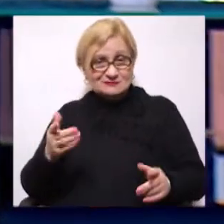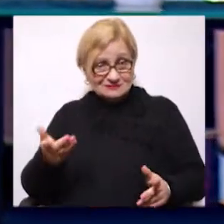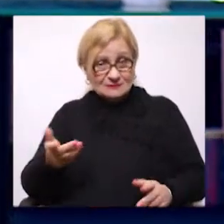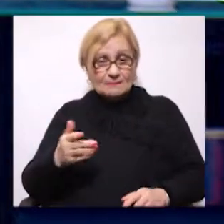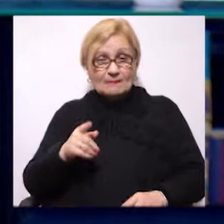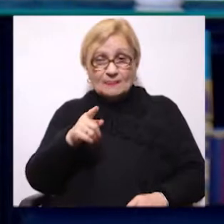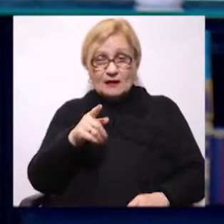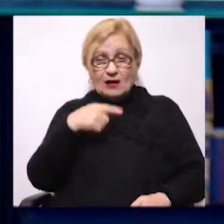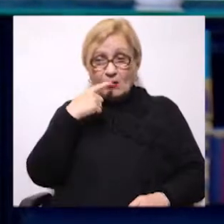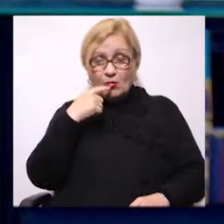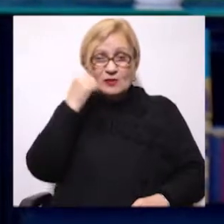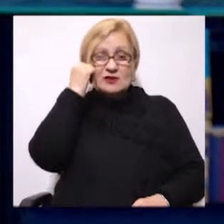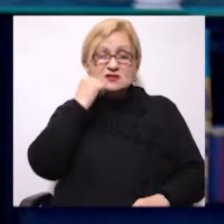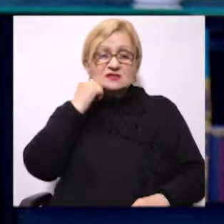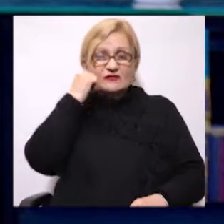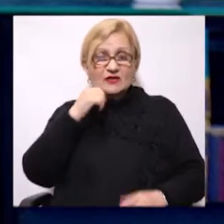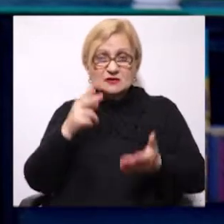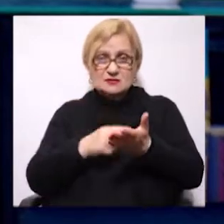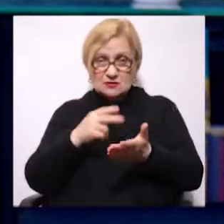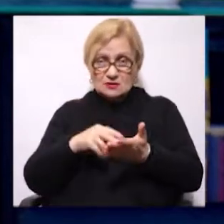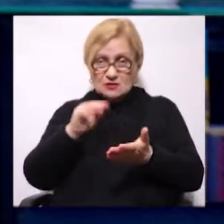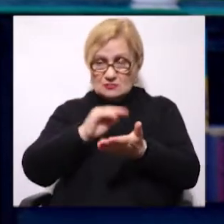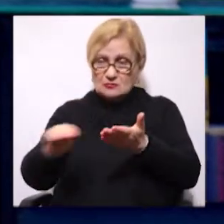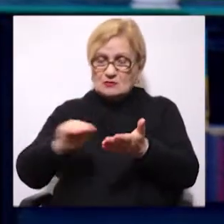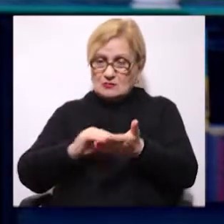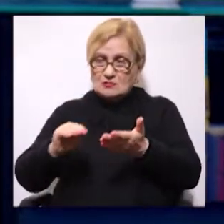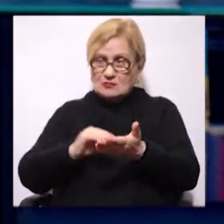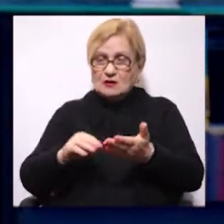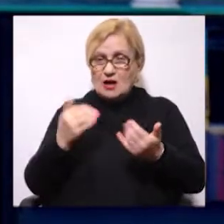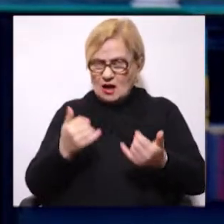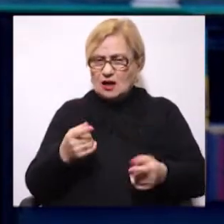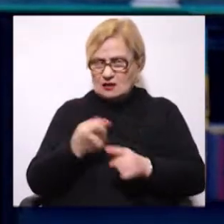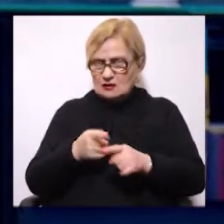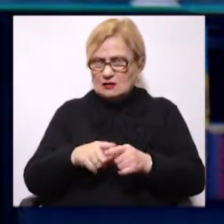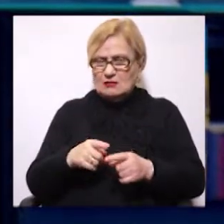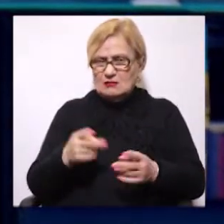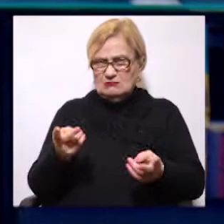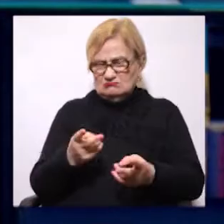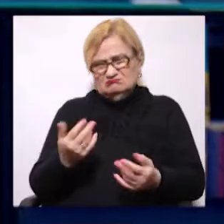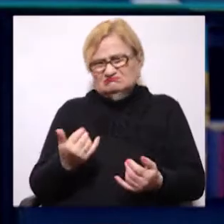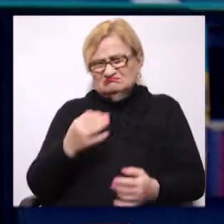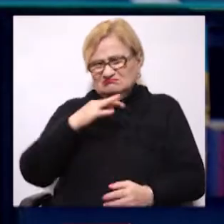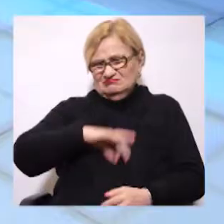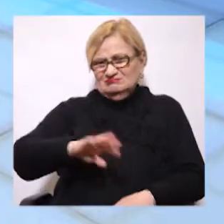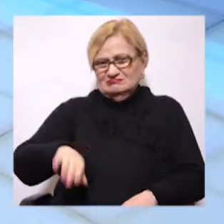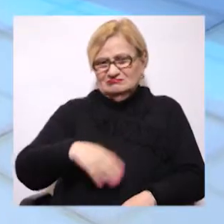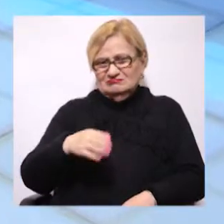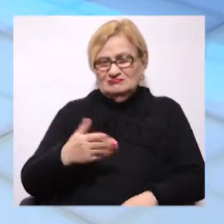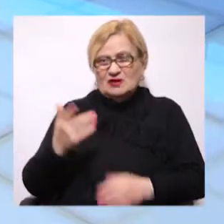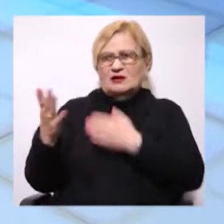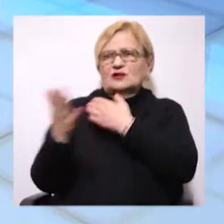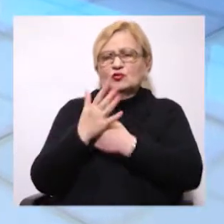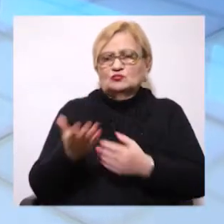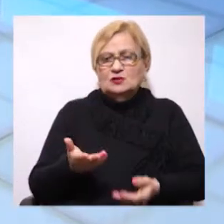ძველ წიგნებში ხმარებულა, იმიტომ ეხლაც უნდა ვიხმაროთ ეგასო, ეგ უსაფუძვლო ბრძანება იქნება. როგორც